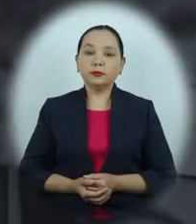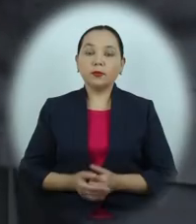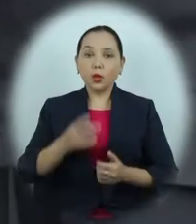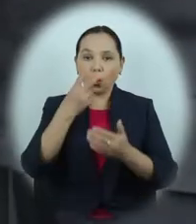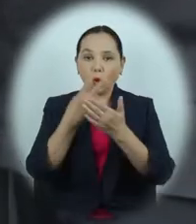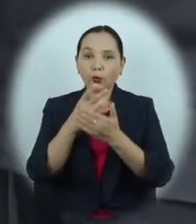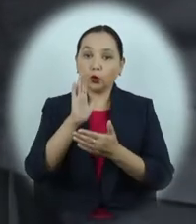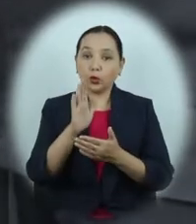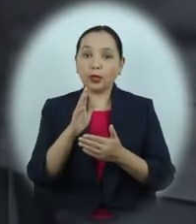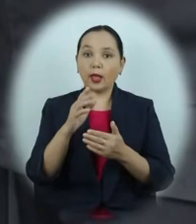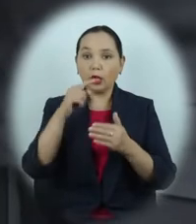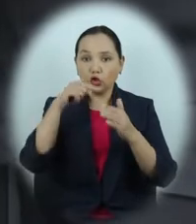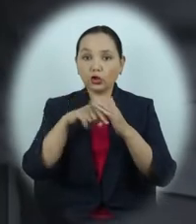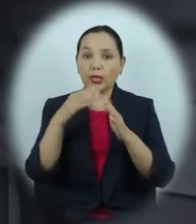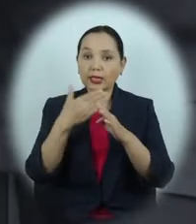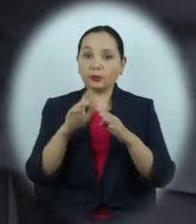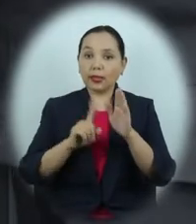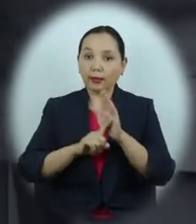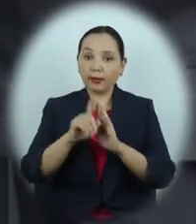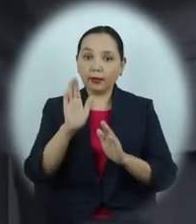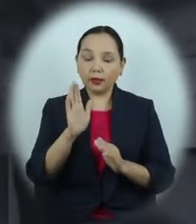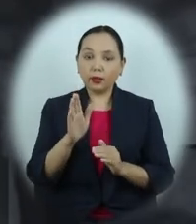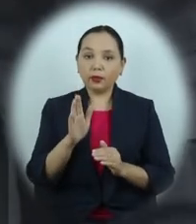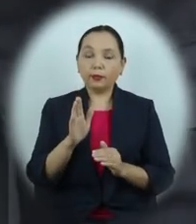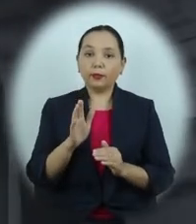Ko'rib turganingizda mana ichki qismiga keldik.